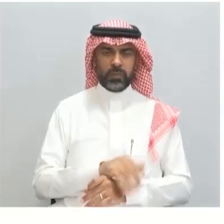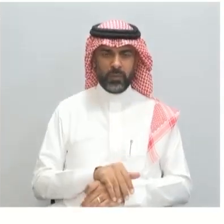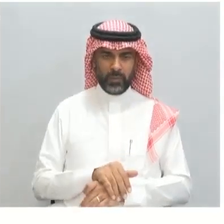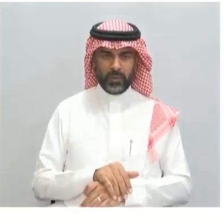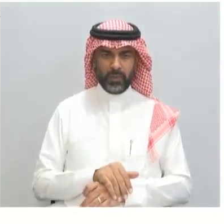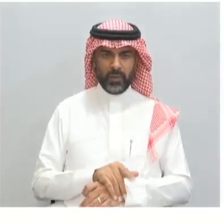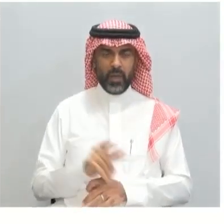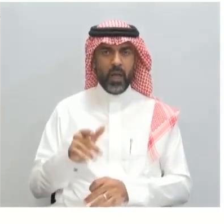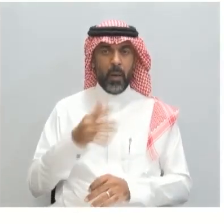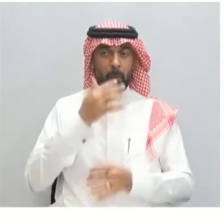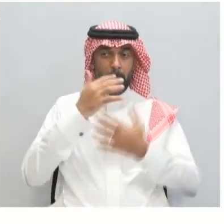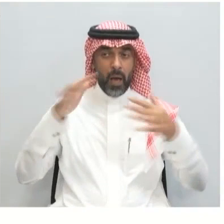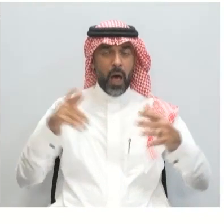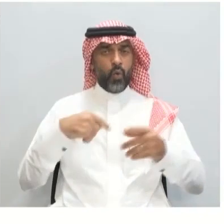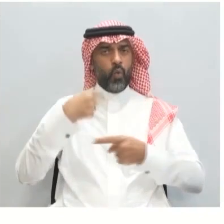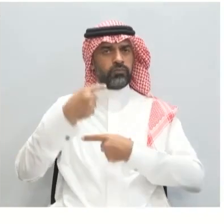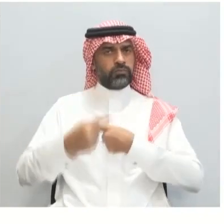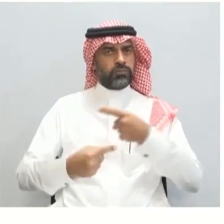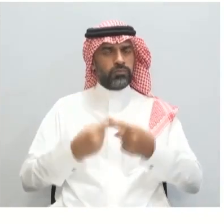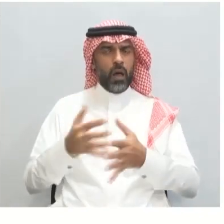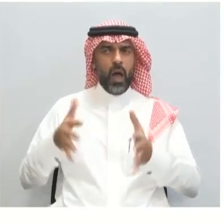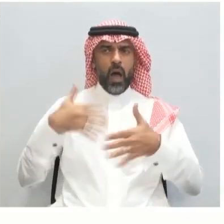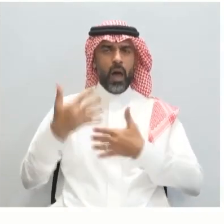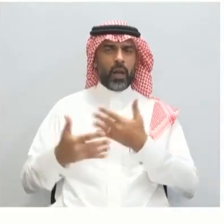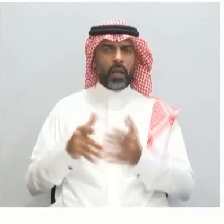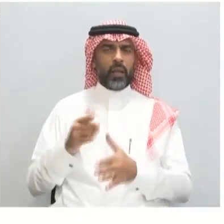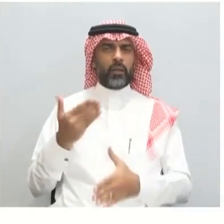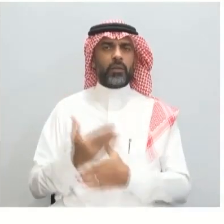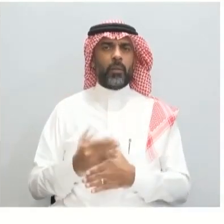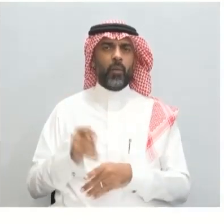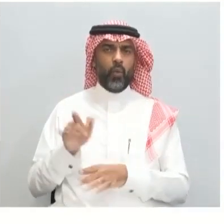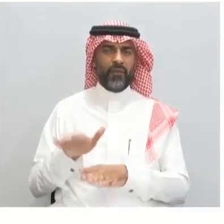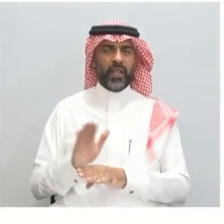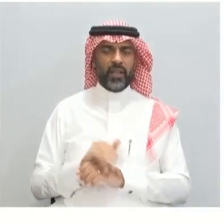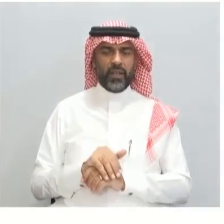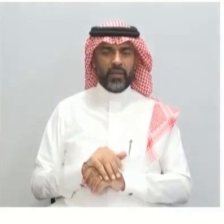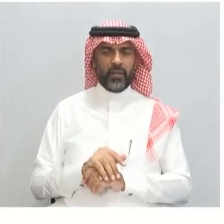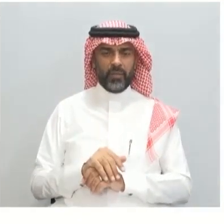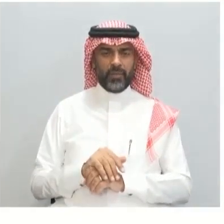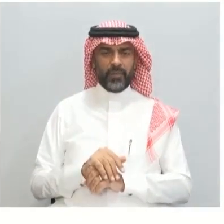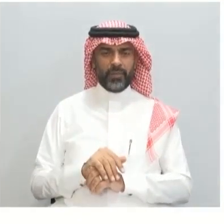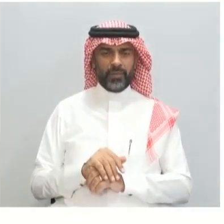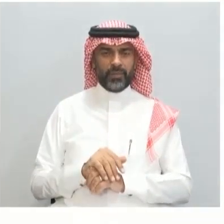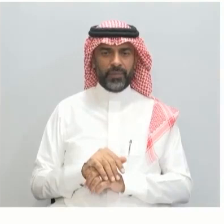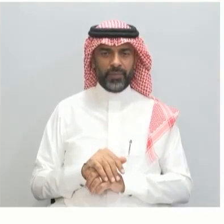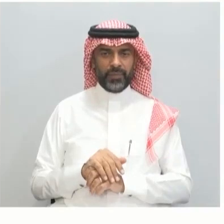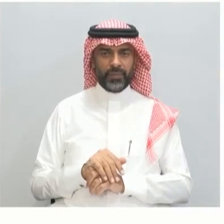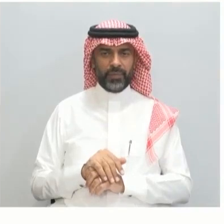في حاله حركه مستمره لا تتوقف ابدا ولها مسبباتها ومن هذه الحركات